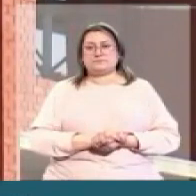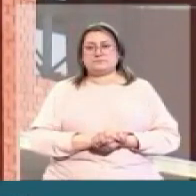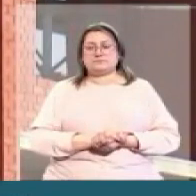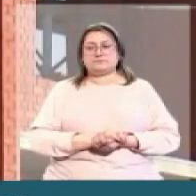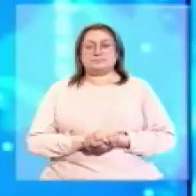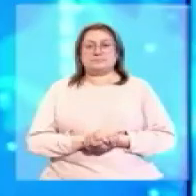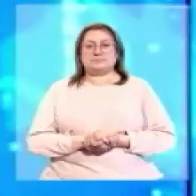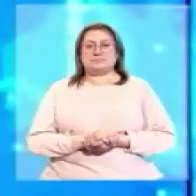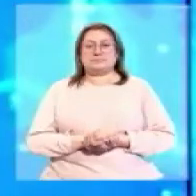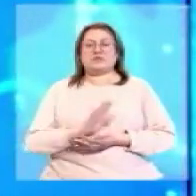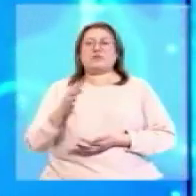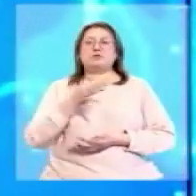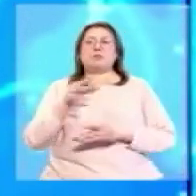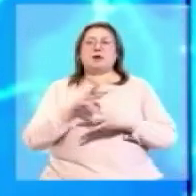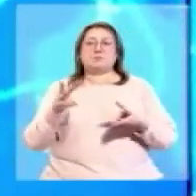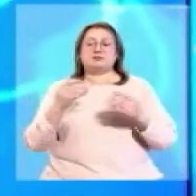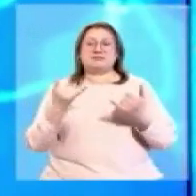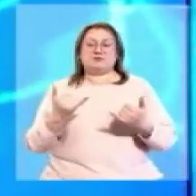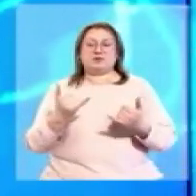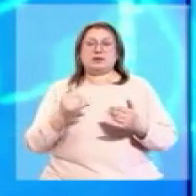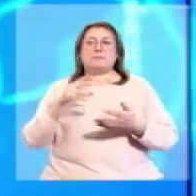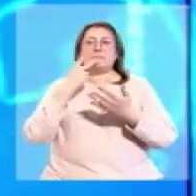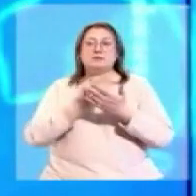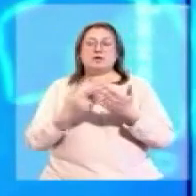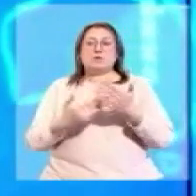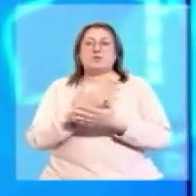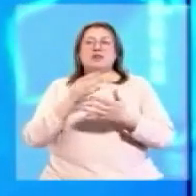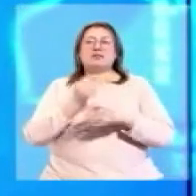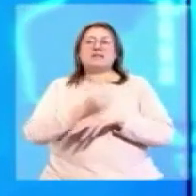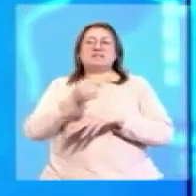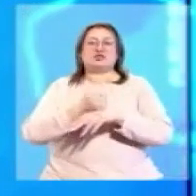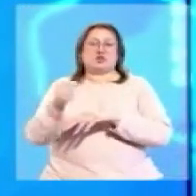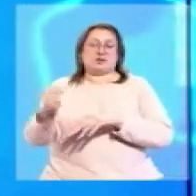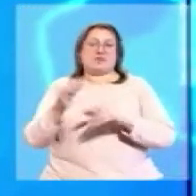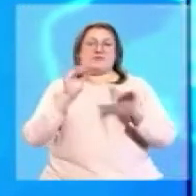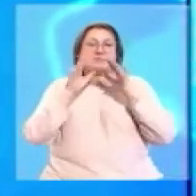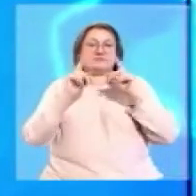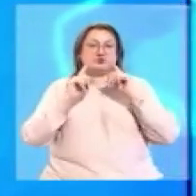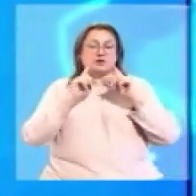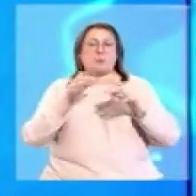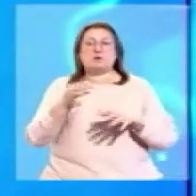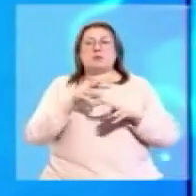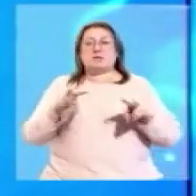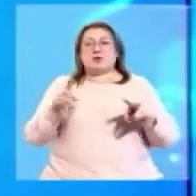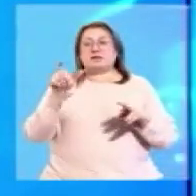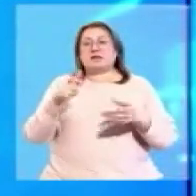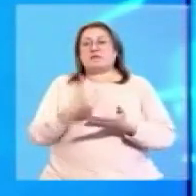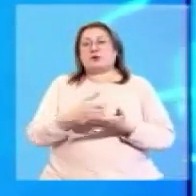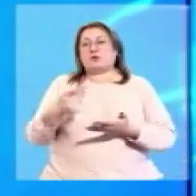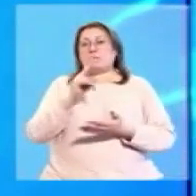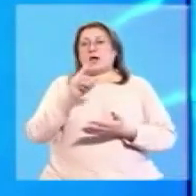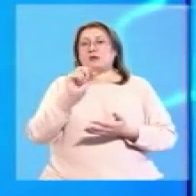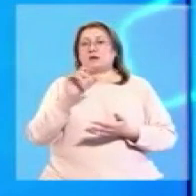Костанай. В областном акимате сегодня представили ряд новых назначений. В ходе аппаратного совещания в областном акимате глава региона